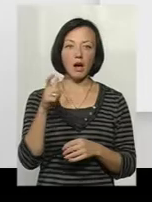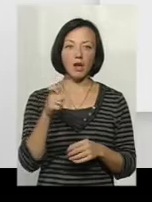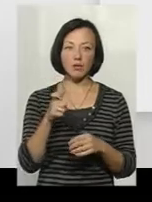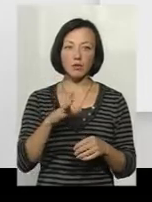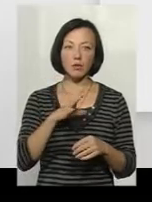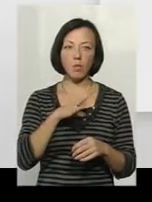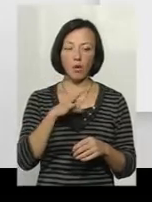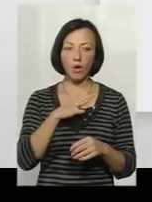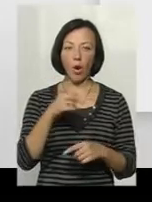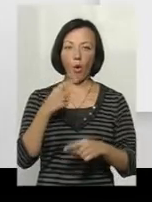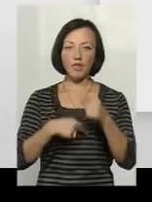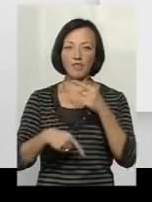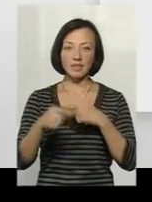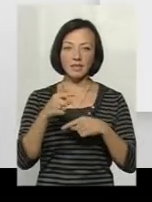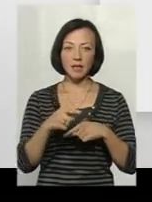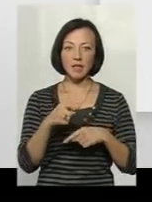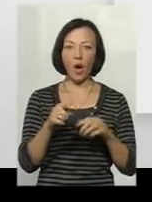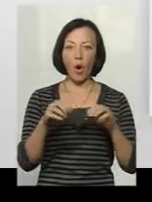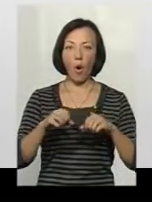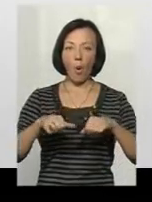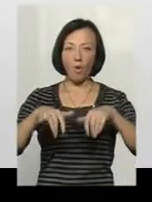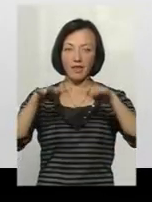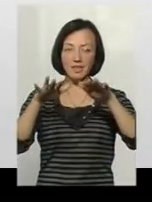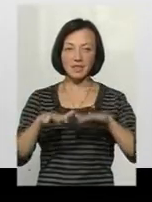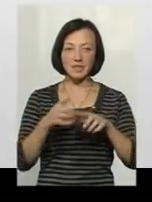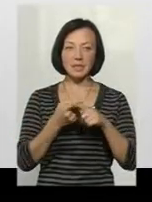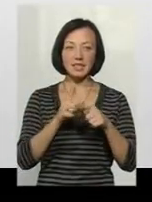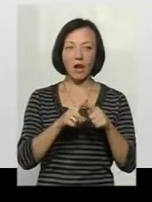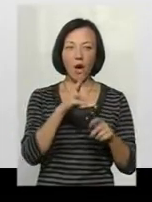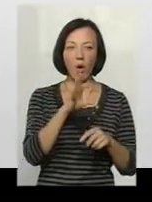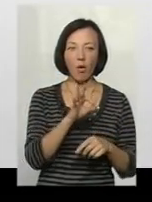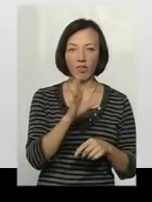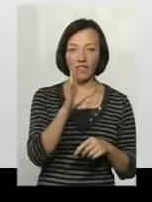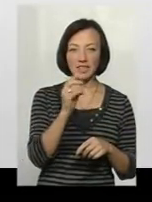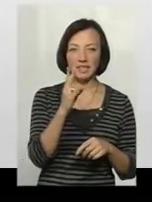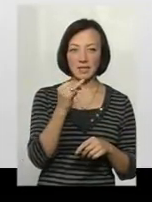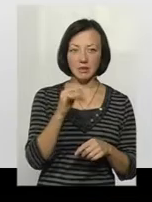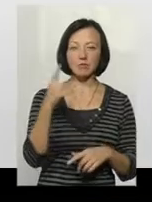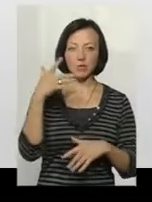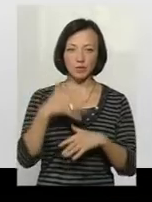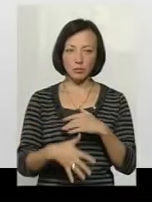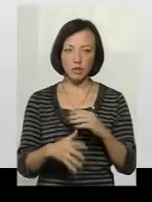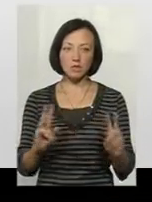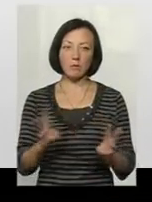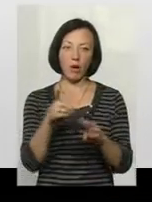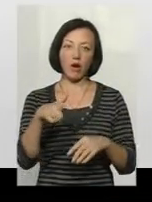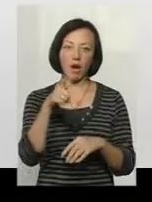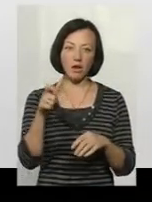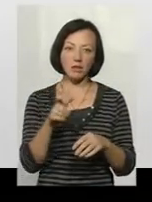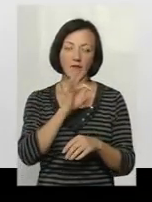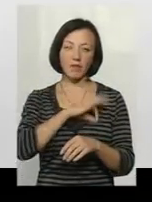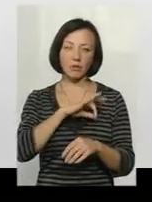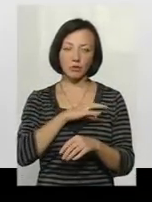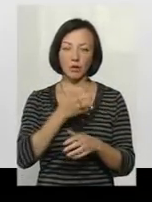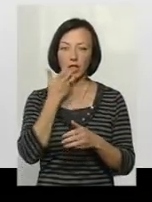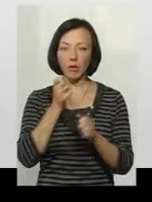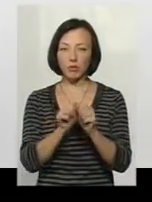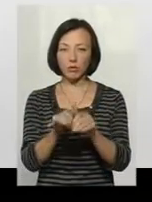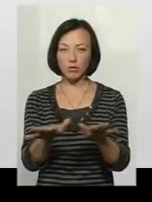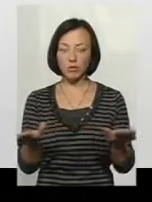бувають конвекційні та конденсаційні. Конвекційні працюють за зрозумілим нам принципом – спалюють газ і використовують цю теплоту